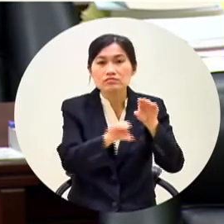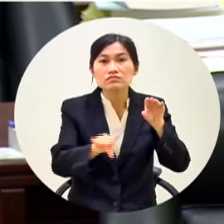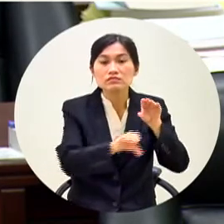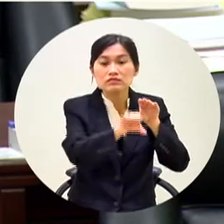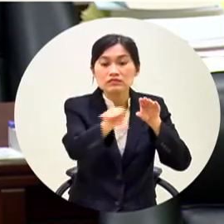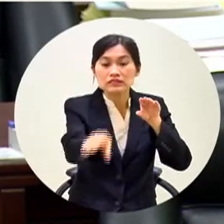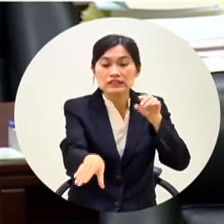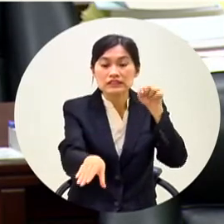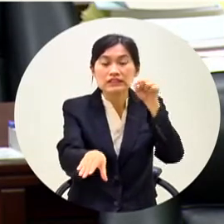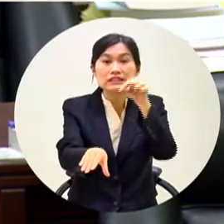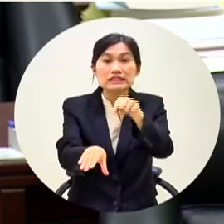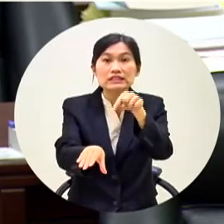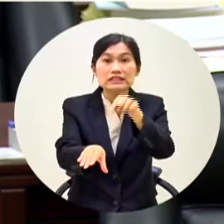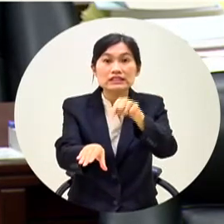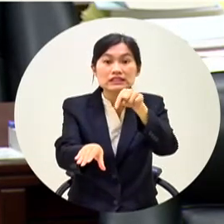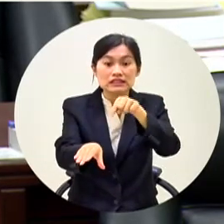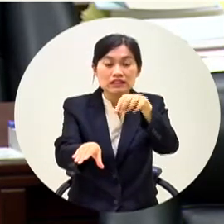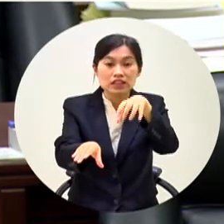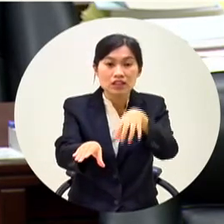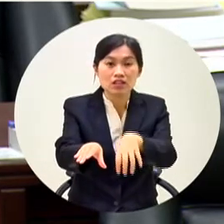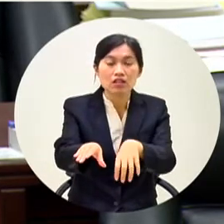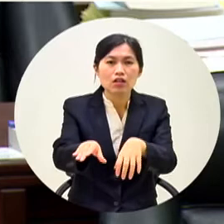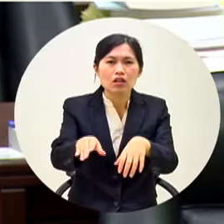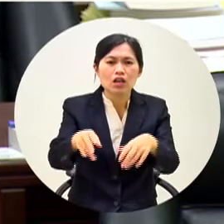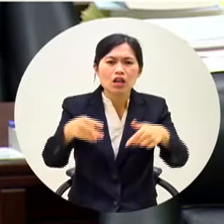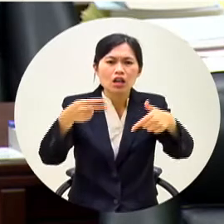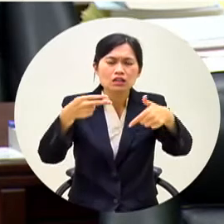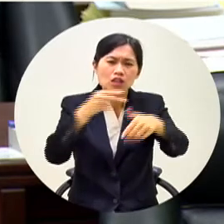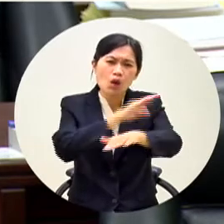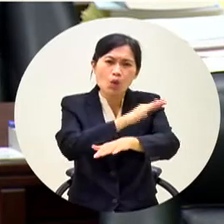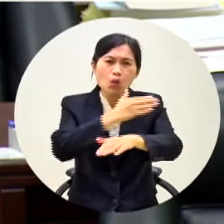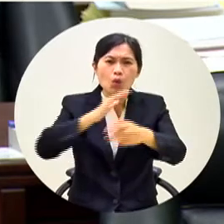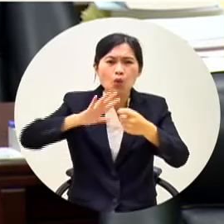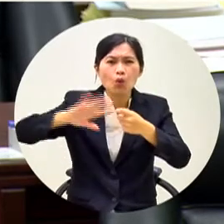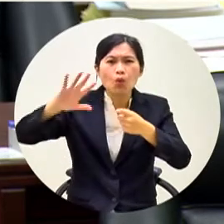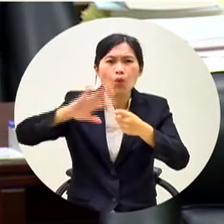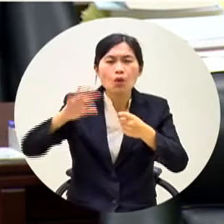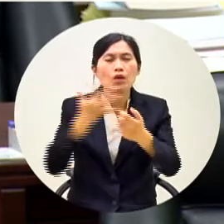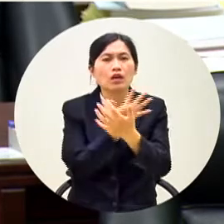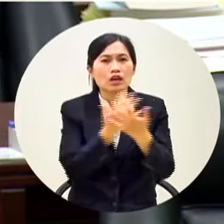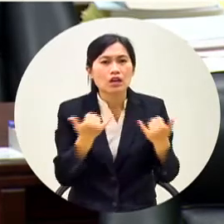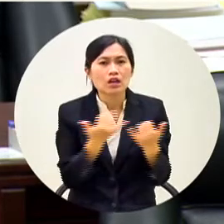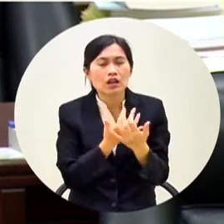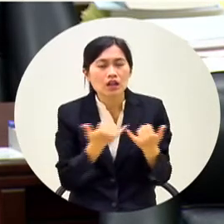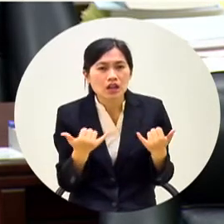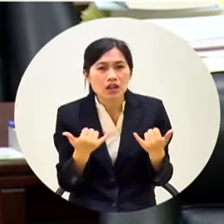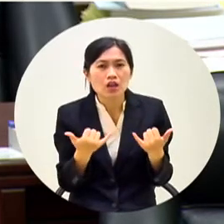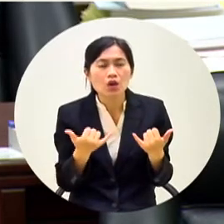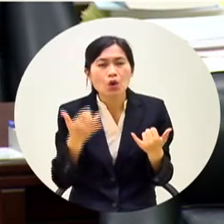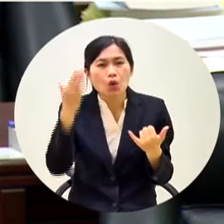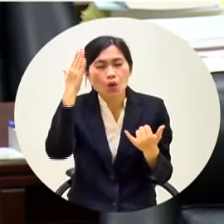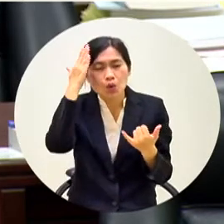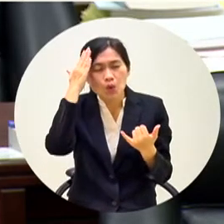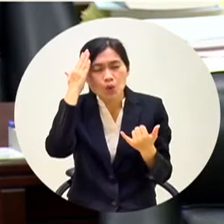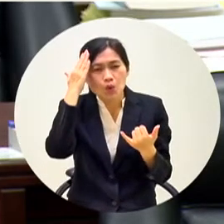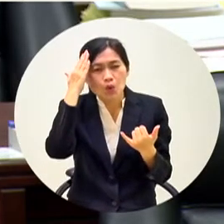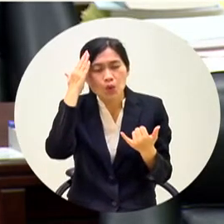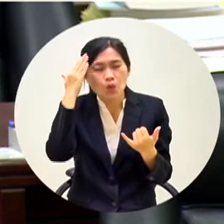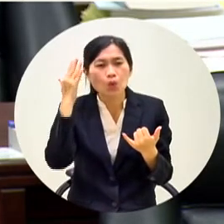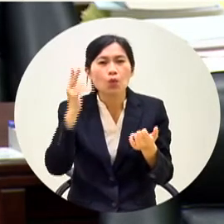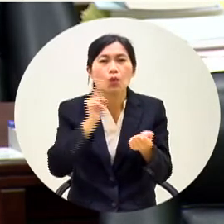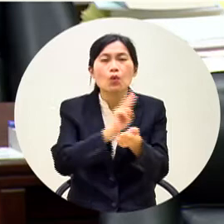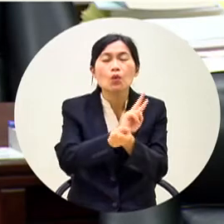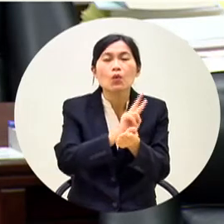流道下骹，啊林务高中学生啊，挂乌那里，甲阮林务里行政中心拢伫